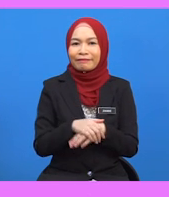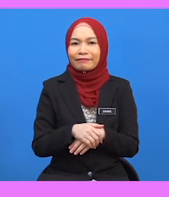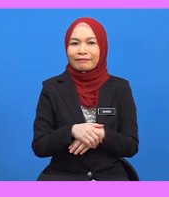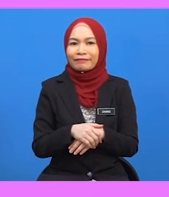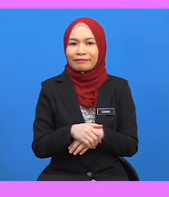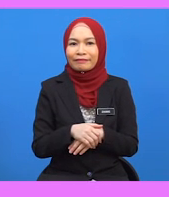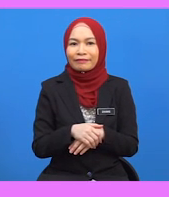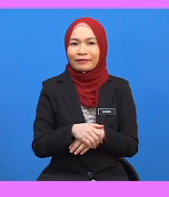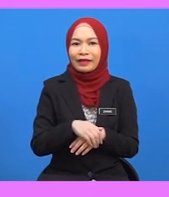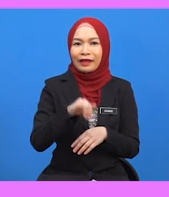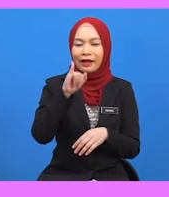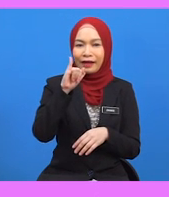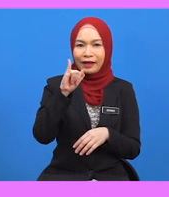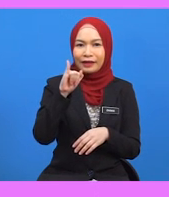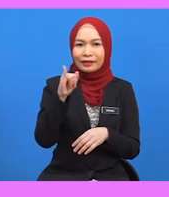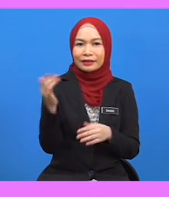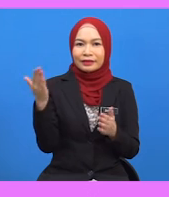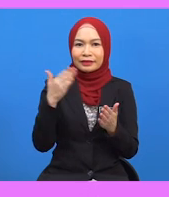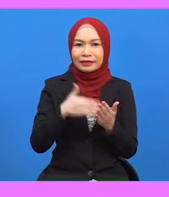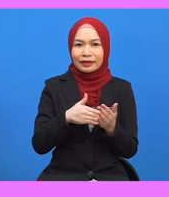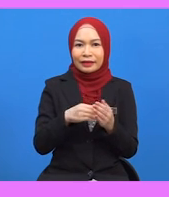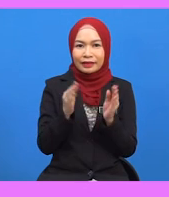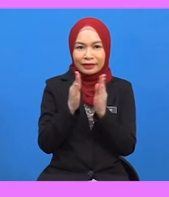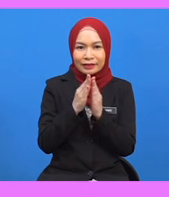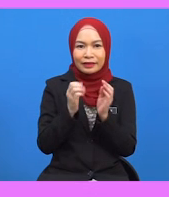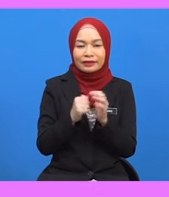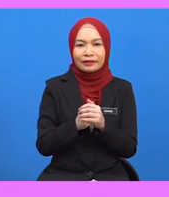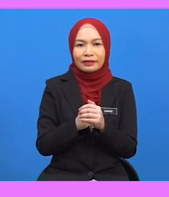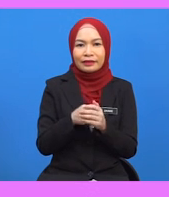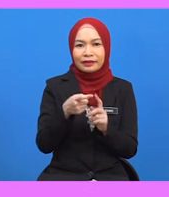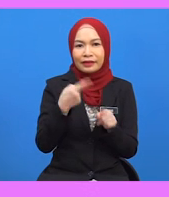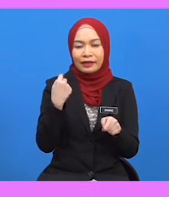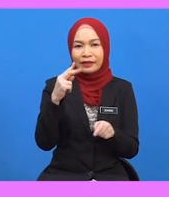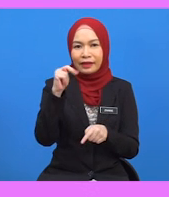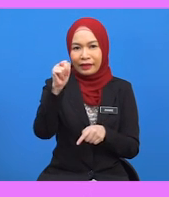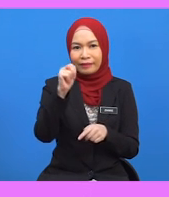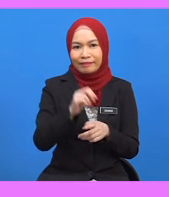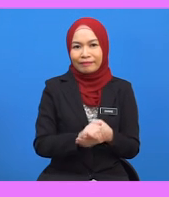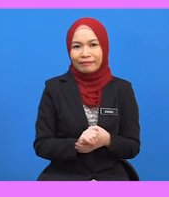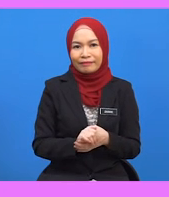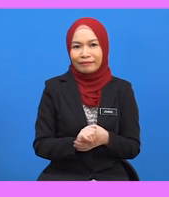penyataan syarat I lebih kecil daripada N ini?